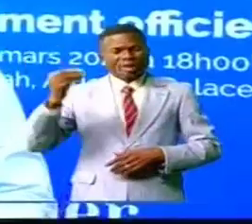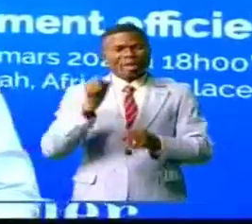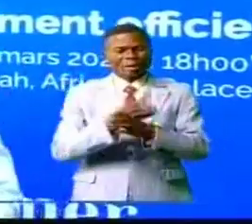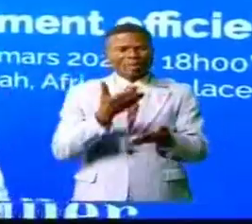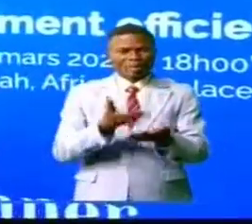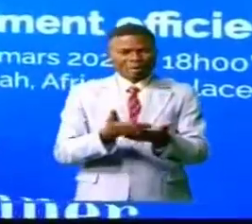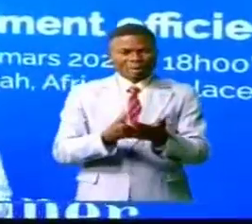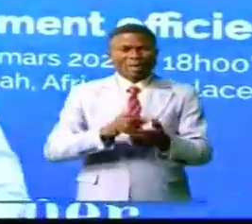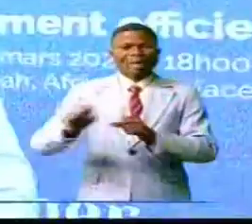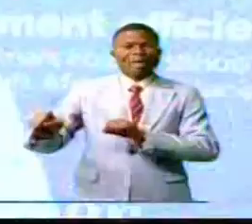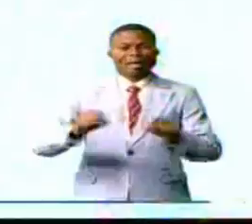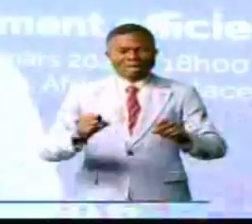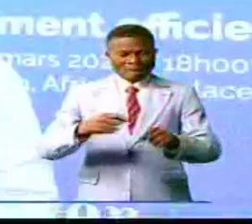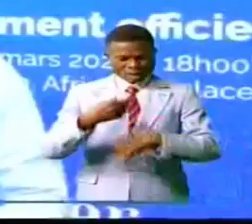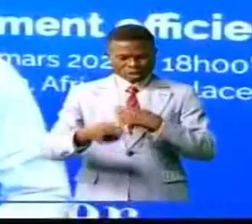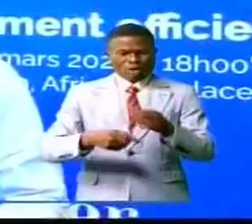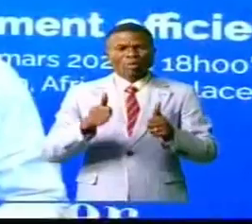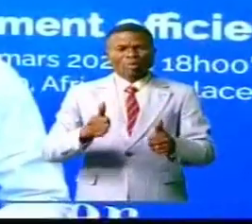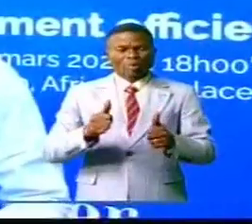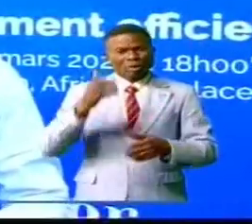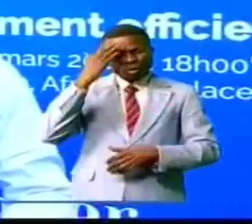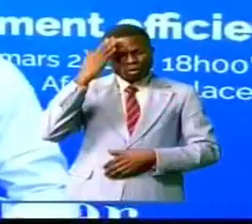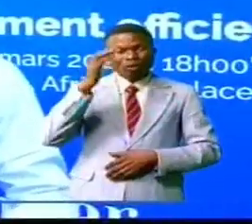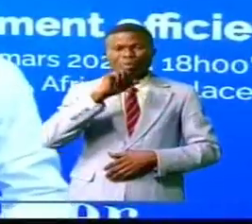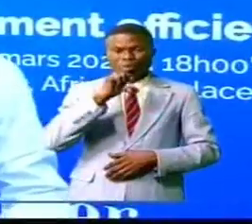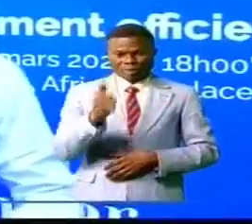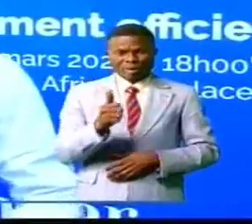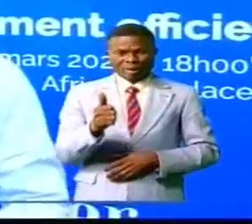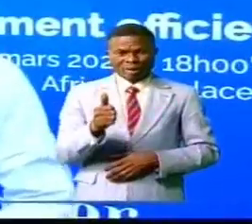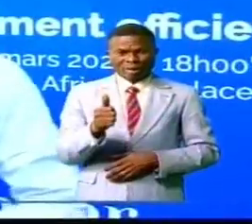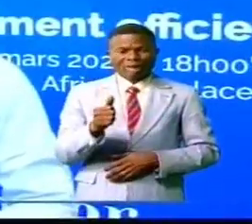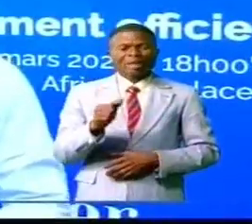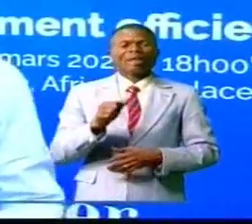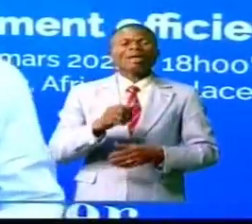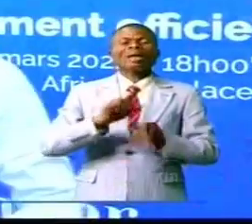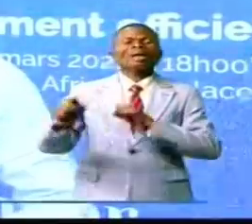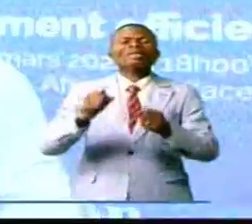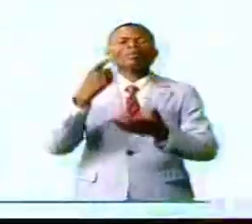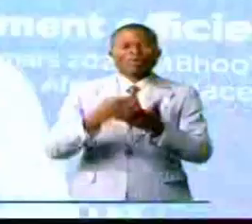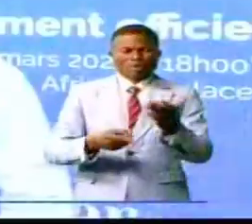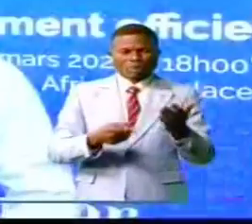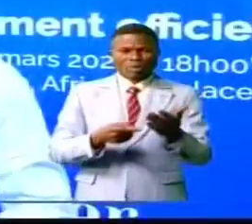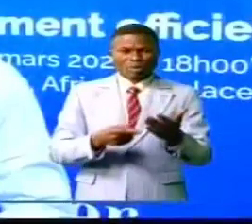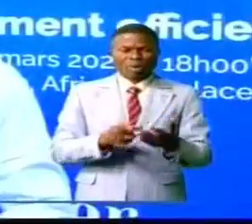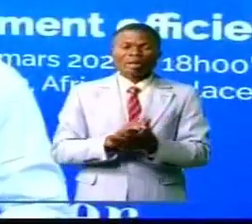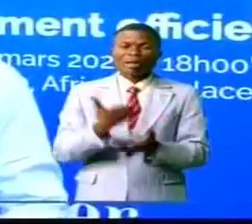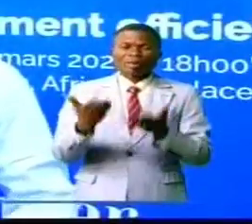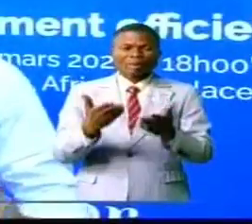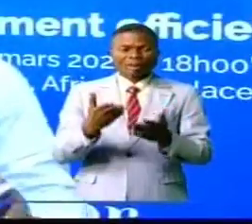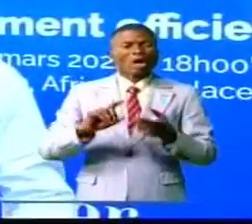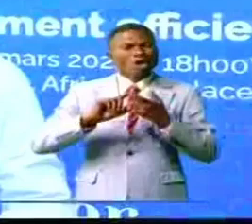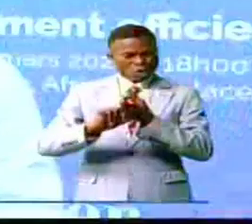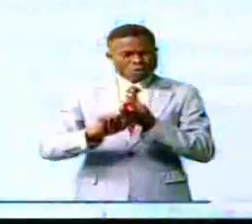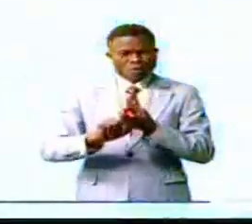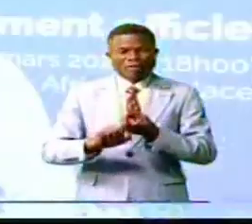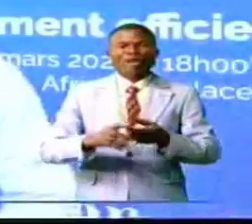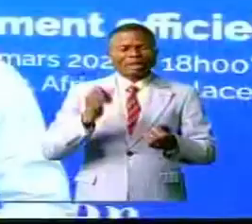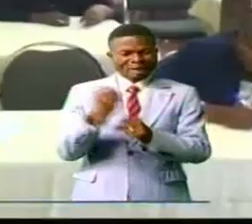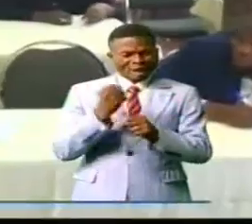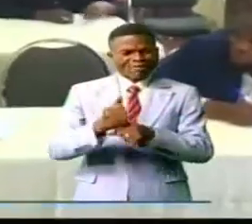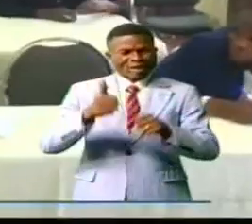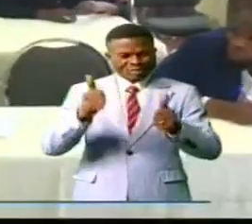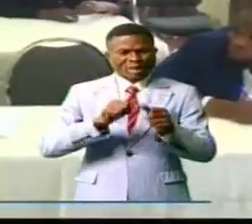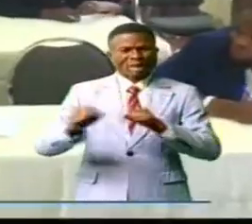intacts. Le test se bien déroulé. On ne savait pas vraiment ce que sera le test. Pourquoi je peux être confiant que non, nous avons bien